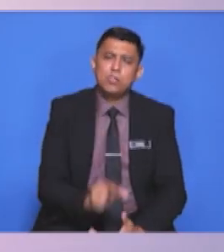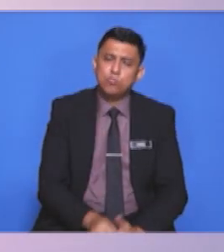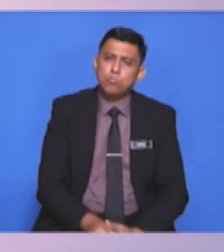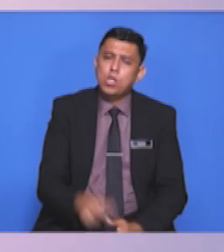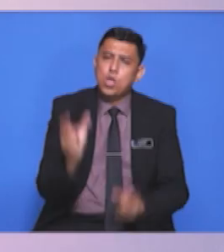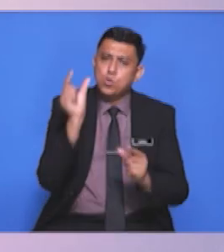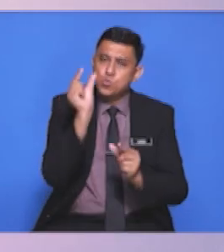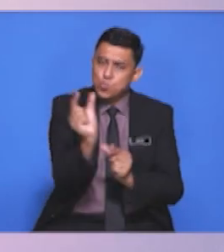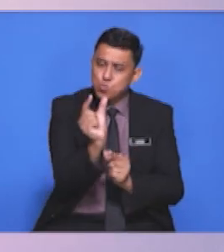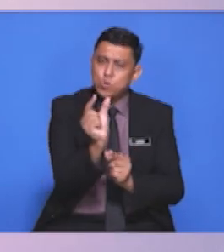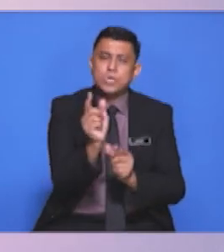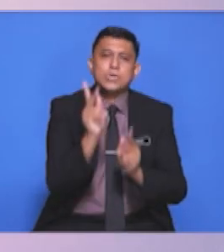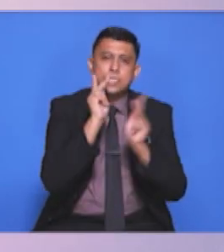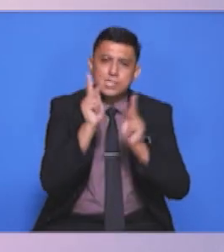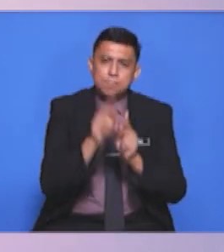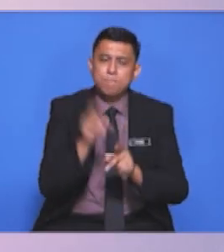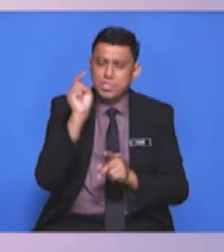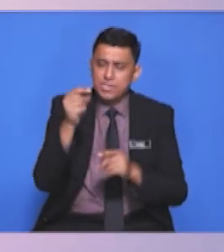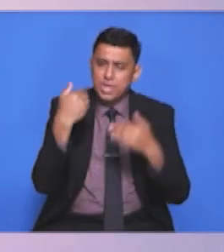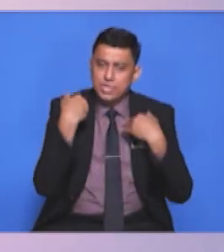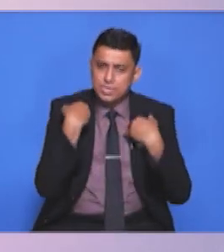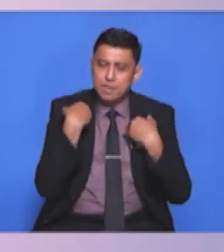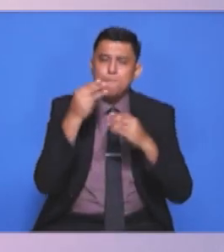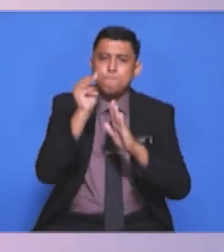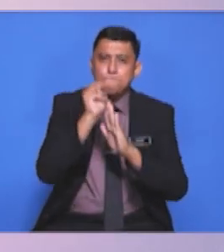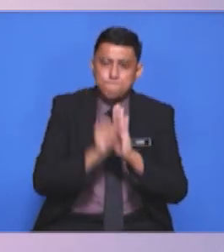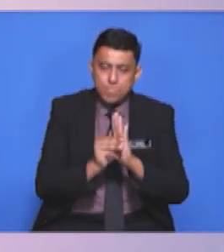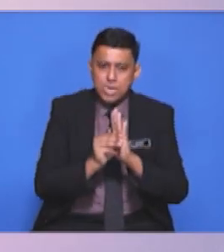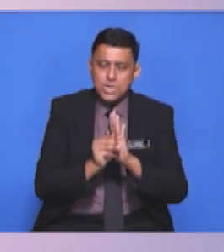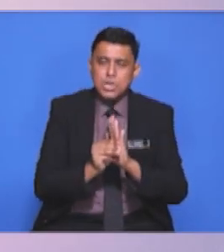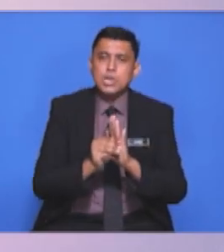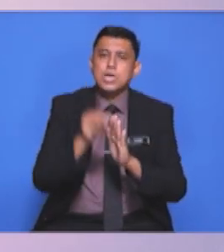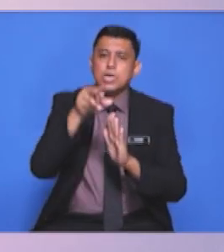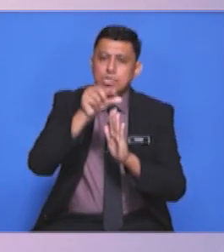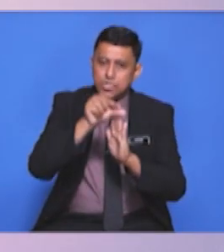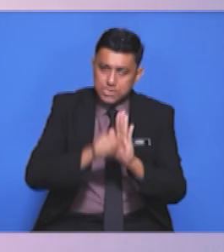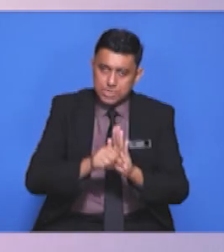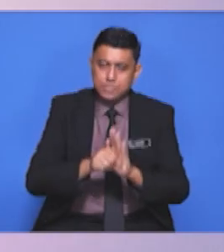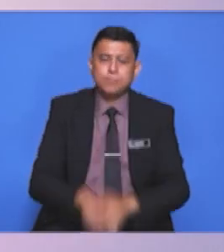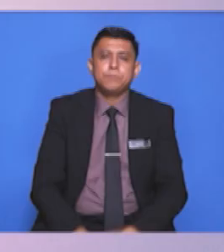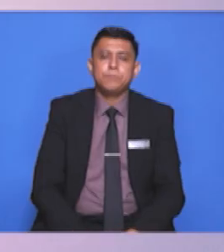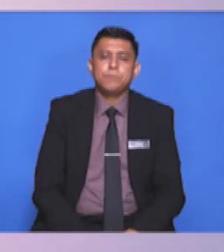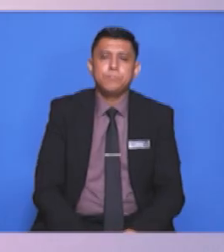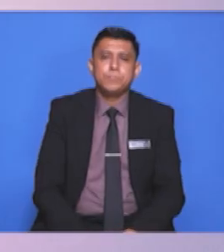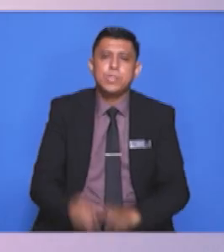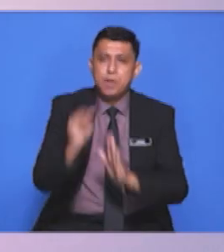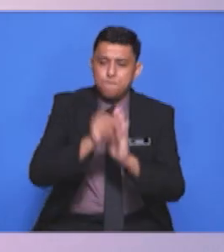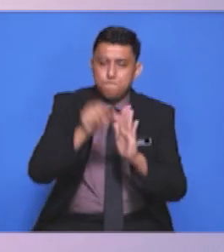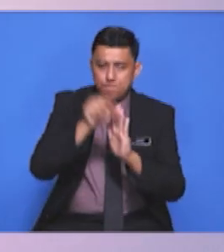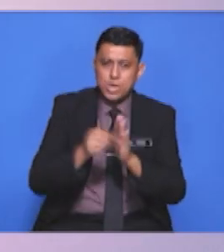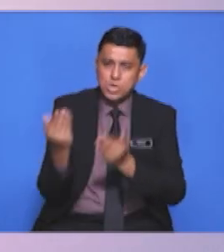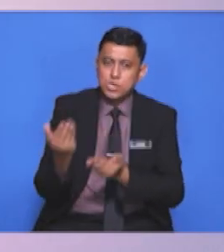menggunakan imbuhan meng pageuh Mansyur Gan sepatutnya menjadi